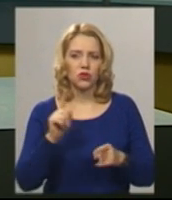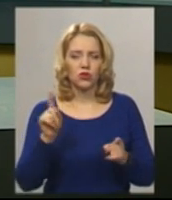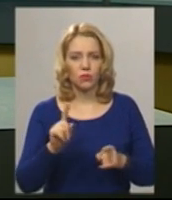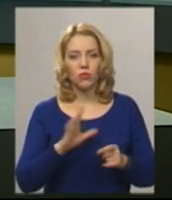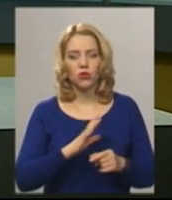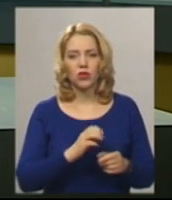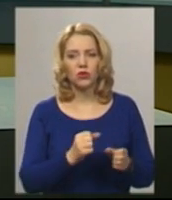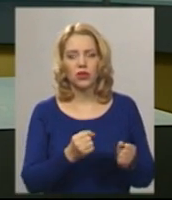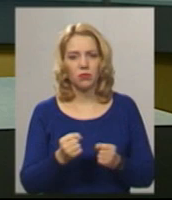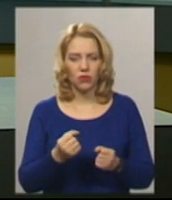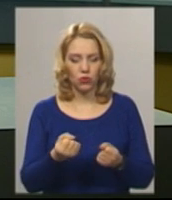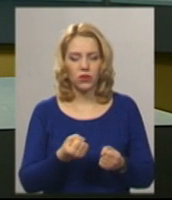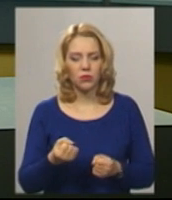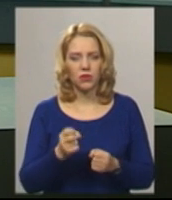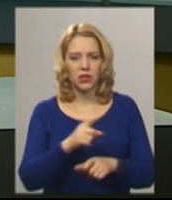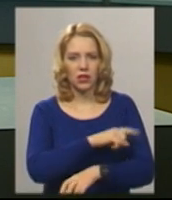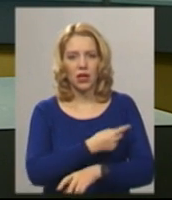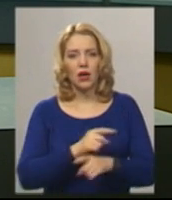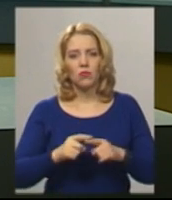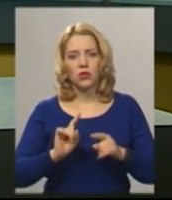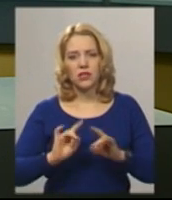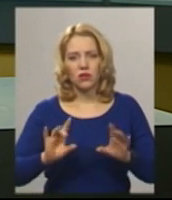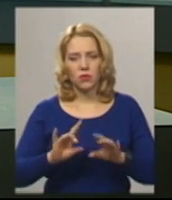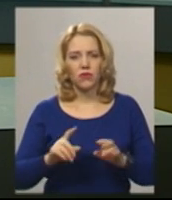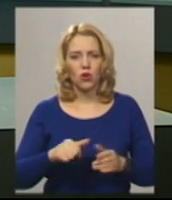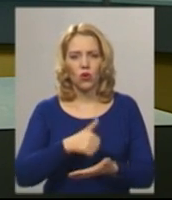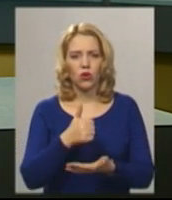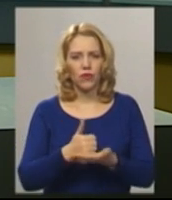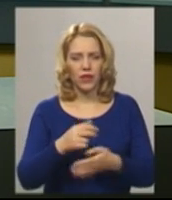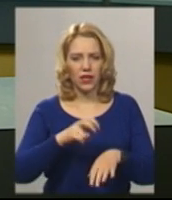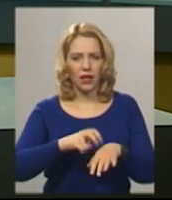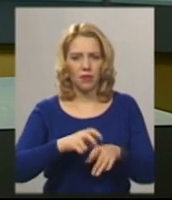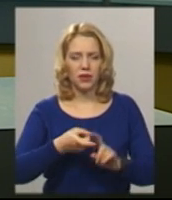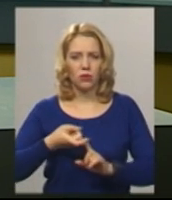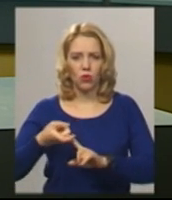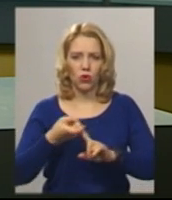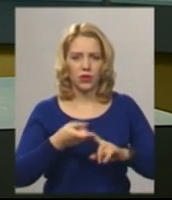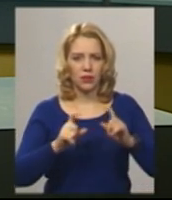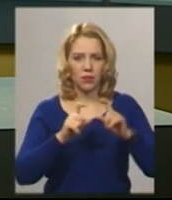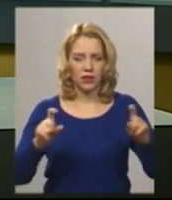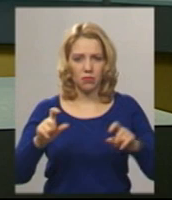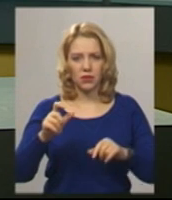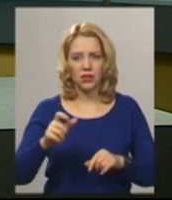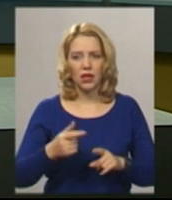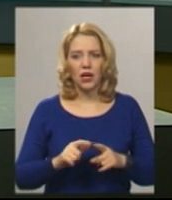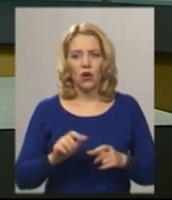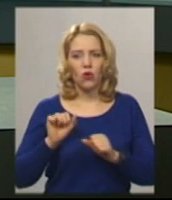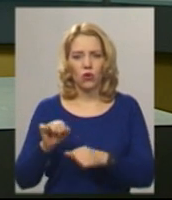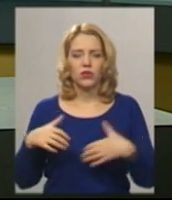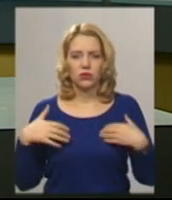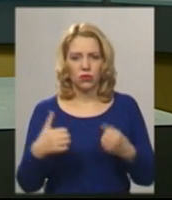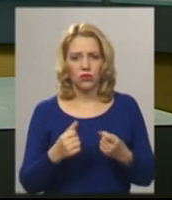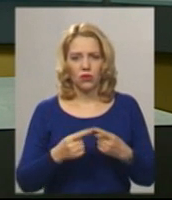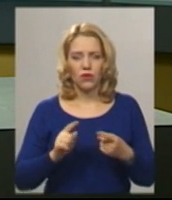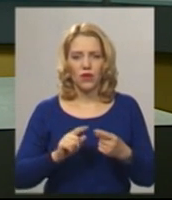утримувати. Про це розповідає головний епідеміолог Департаменту охорони здоров'я Хмельницької обласної адміністрації Олександр Мирний. Додає,